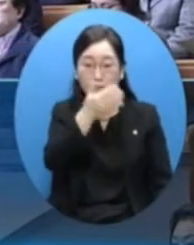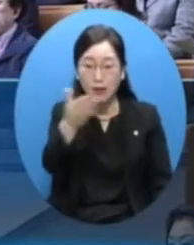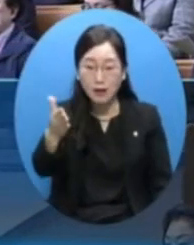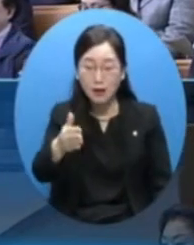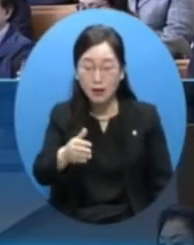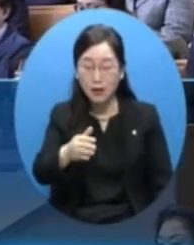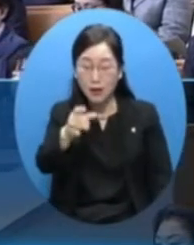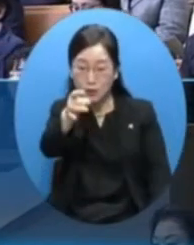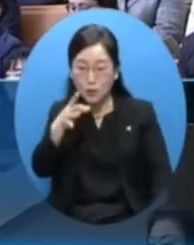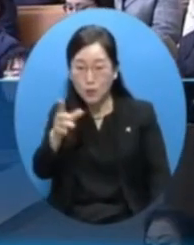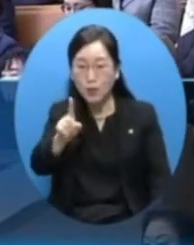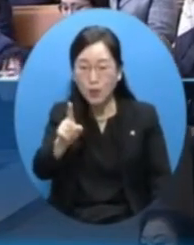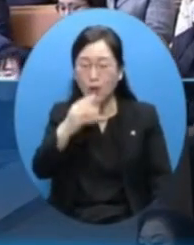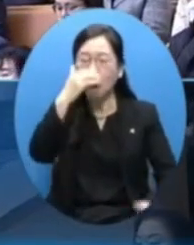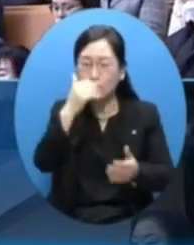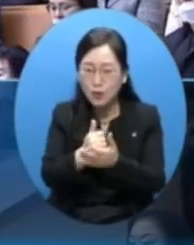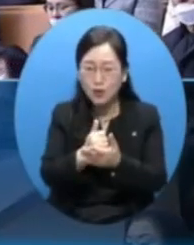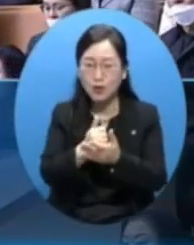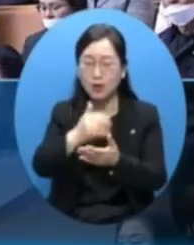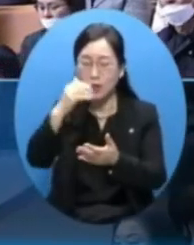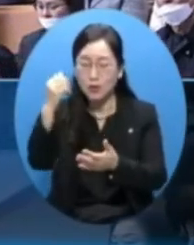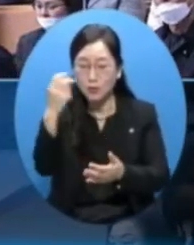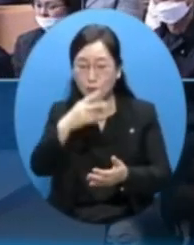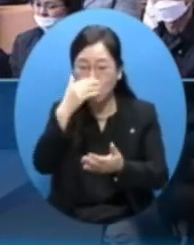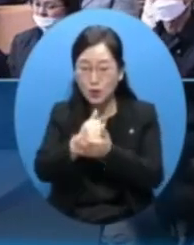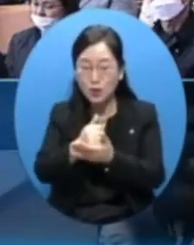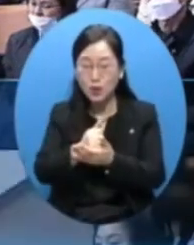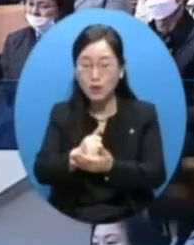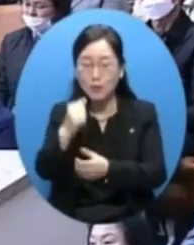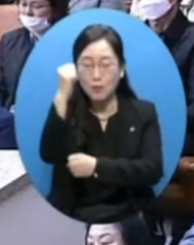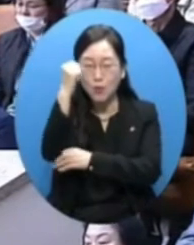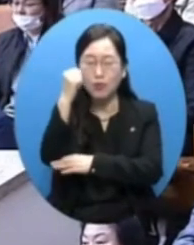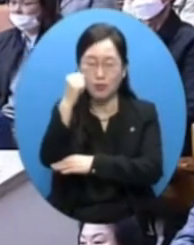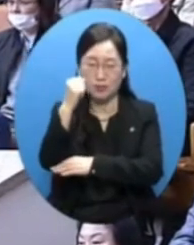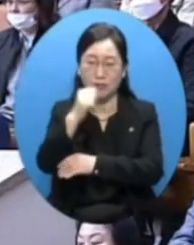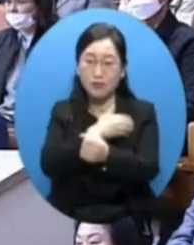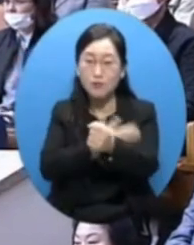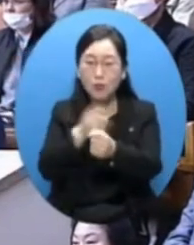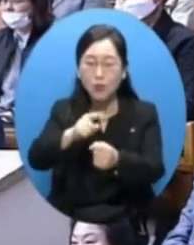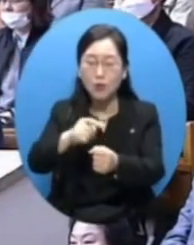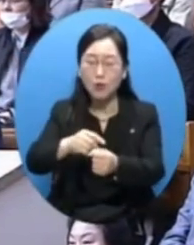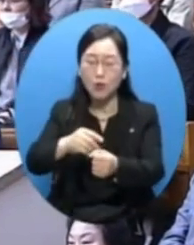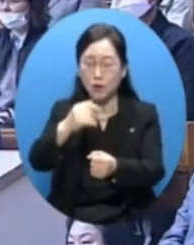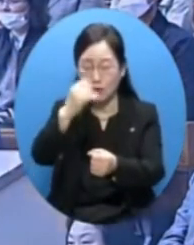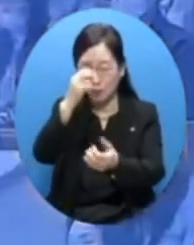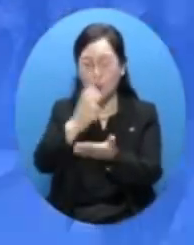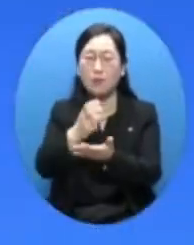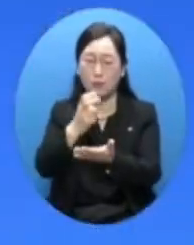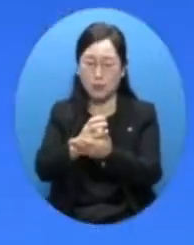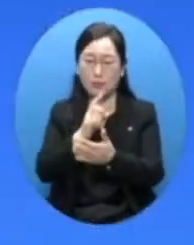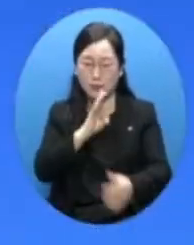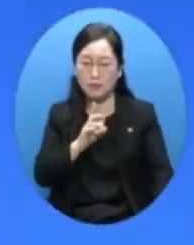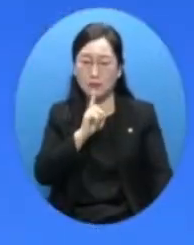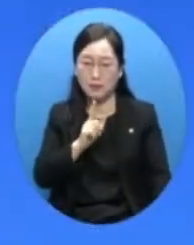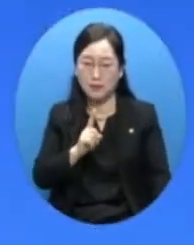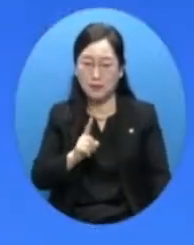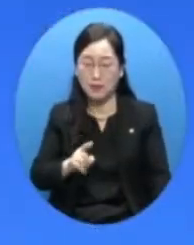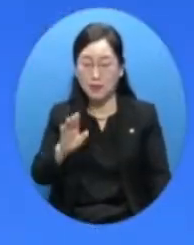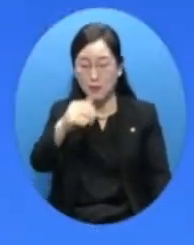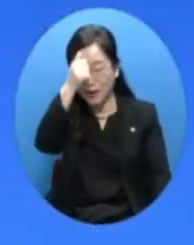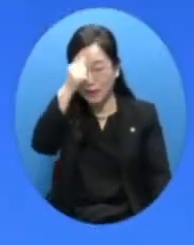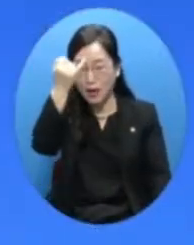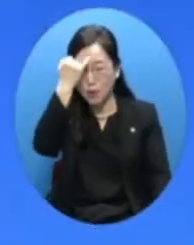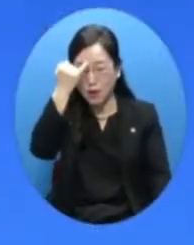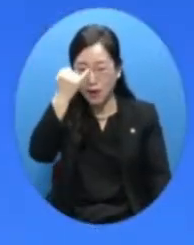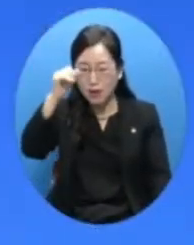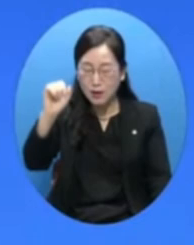것은 죄요 죄의 권능은 율법이라 말씀했습니다. 인류의 조상 아담과 하와가 범죄함으로 죄와 사망이 인류 역사 가운데